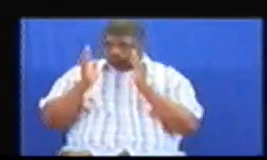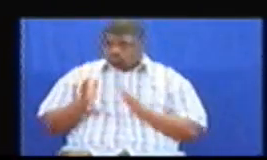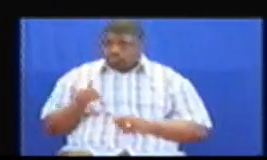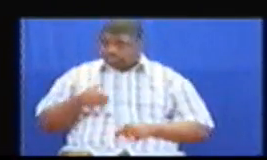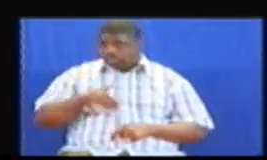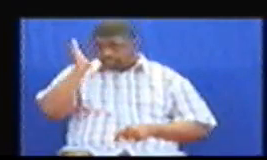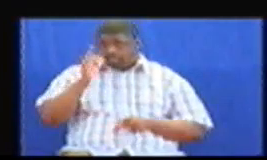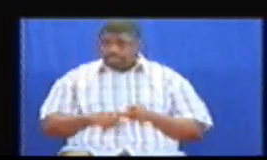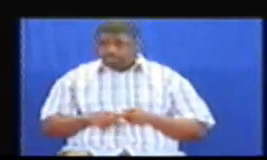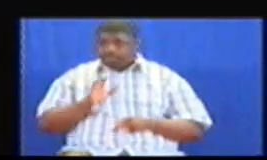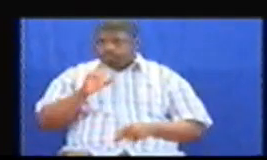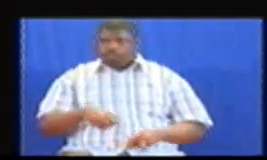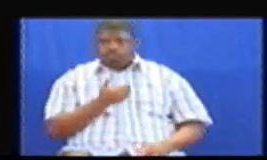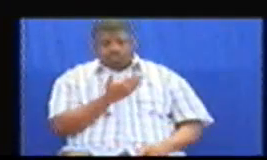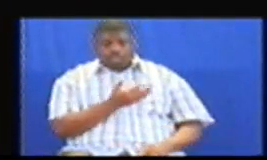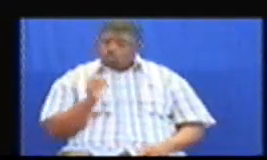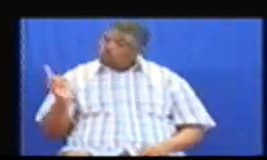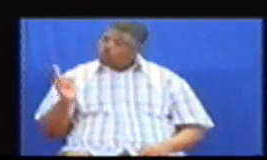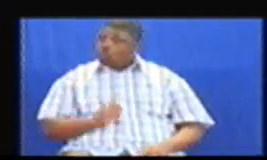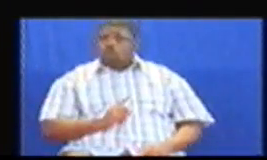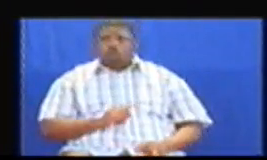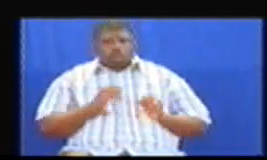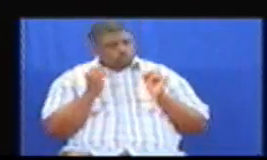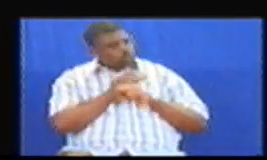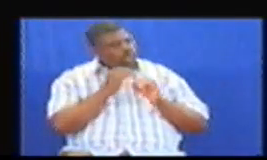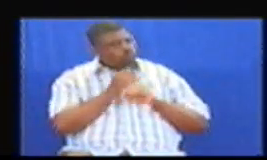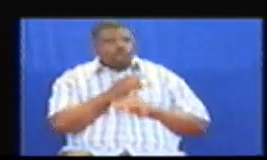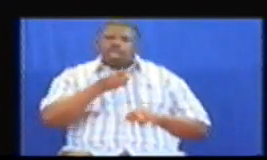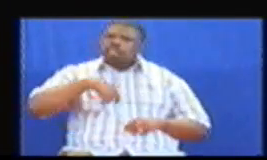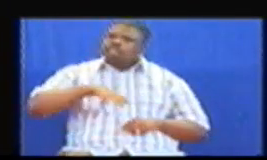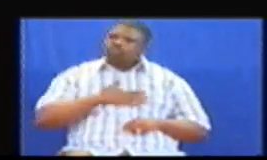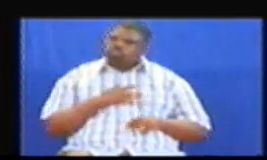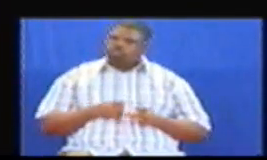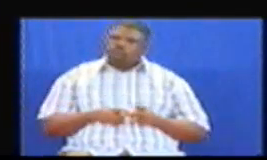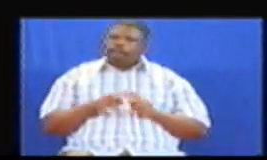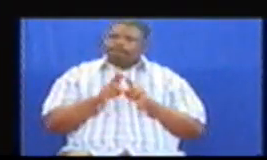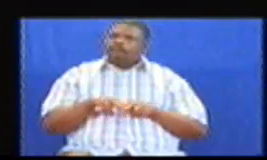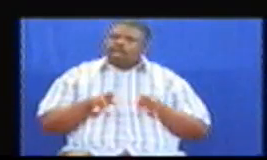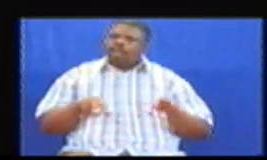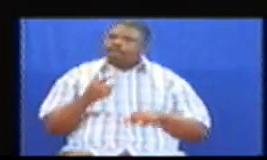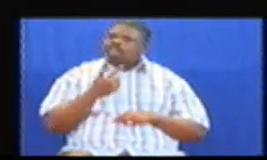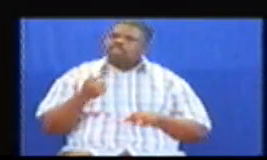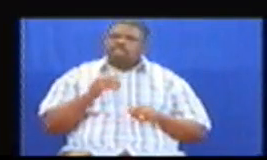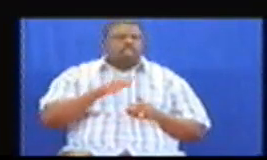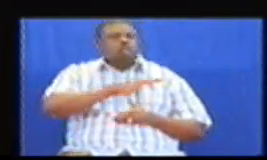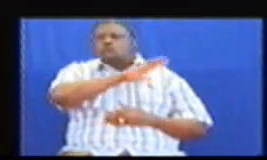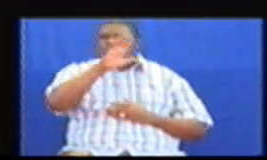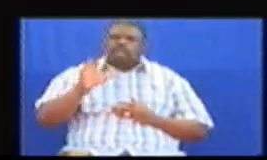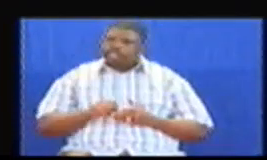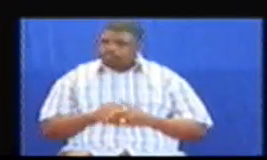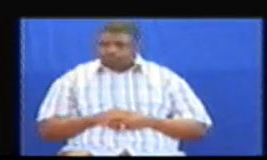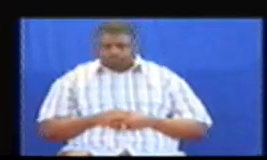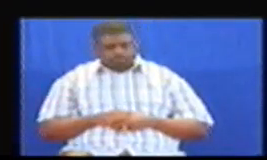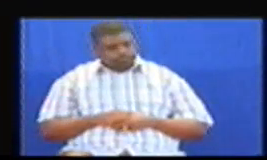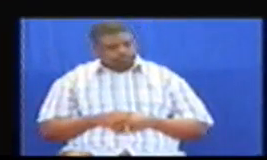miaka 5 ijayo, malalamiko yetu ya Watanzania tutakuwa na mahakama Tanzania nzima.